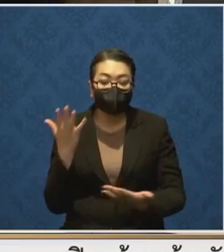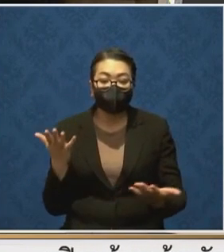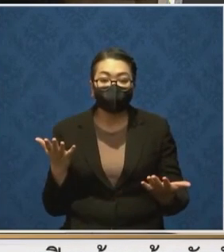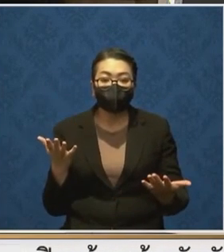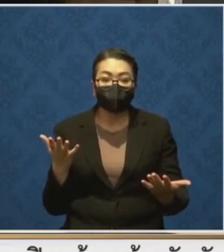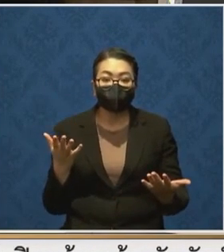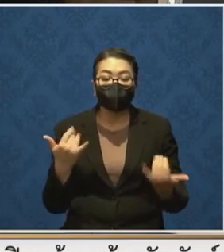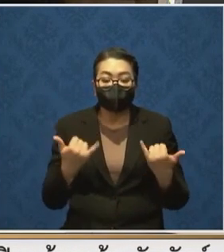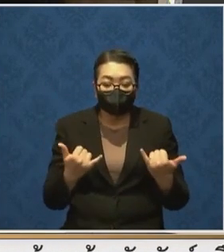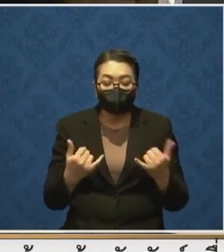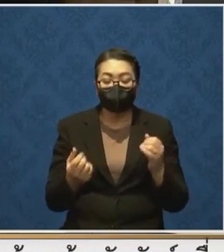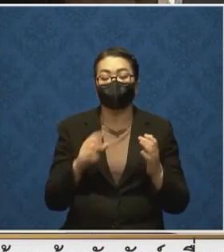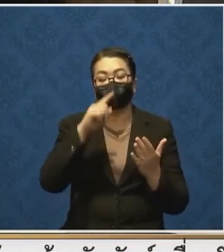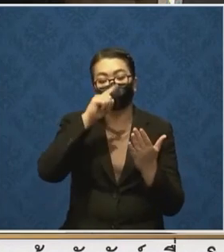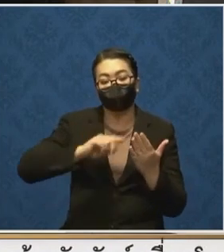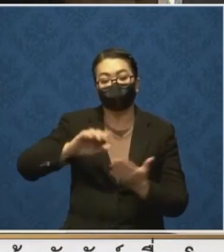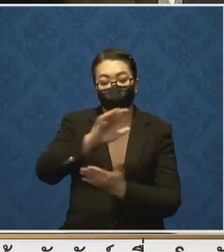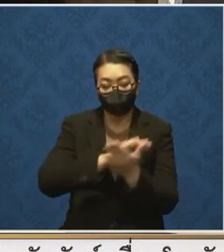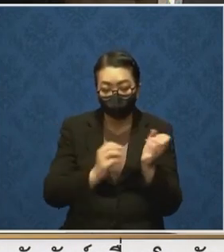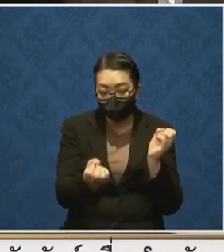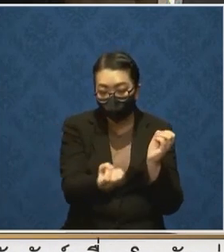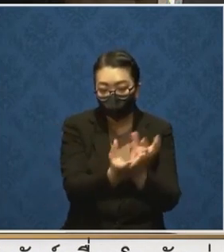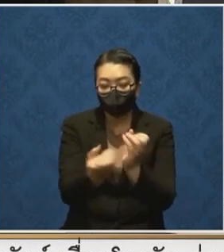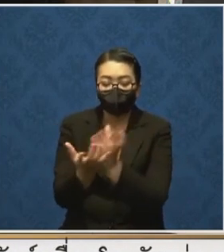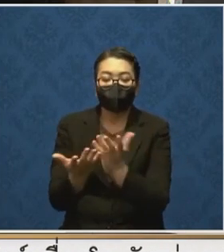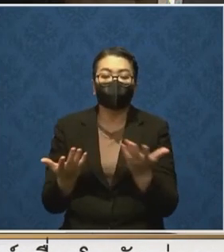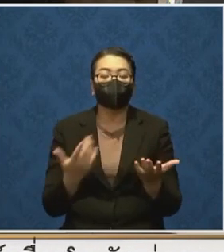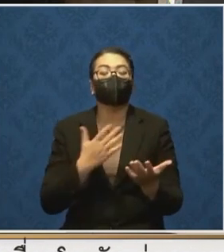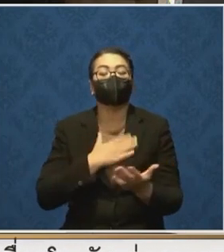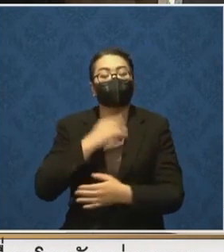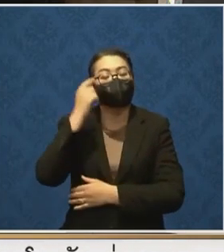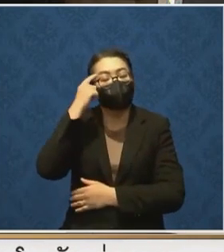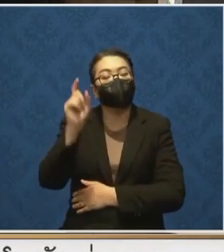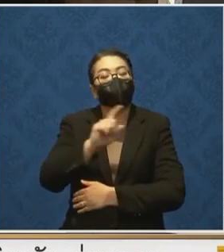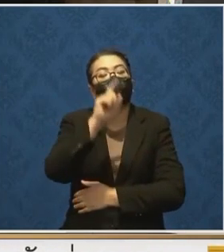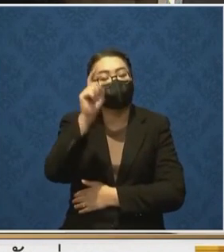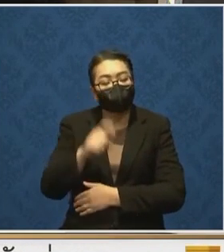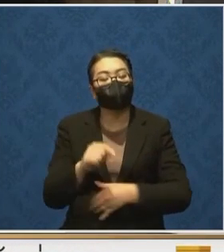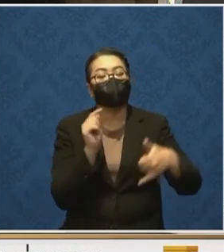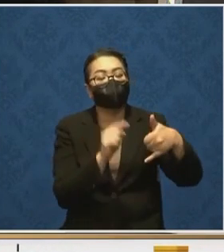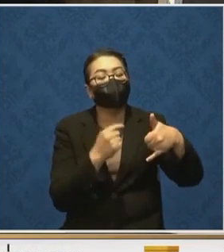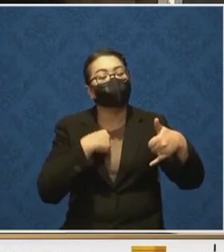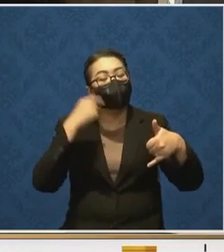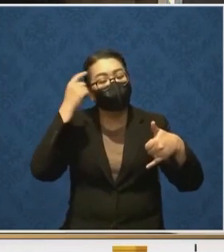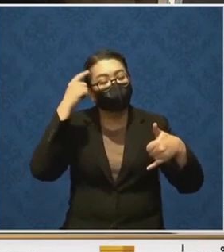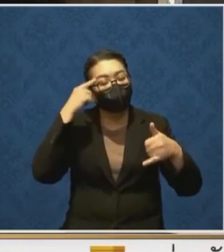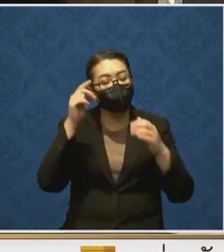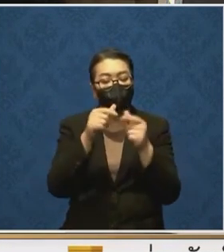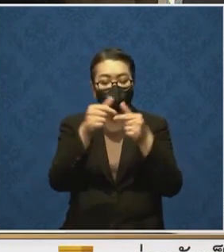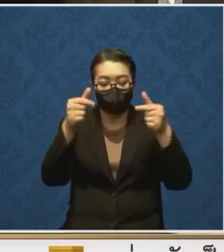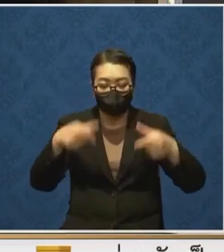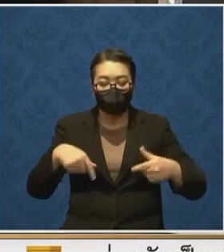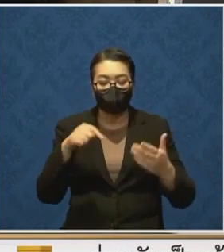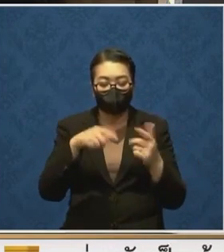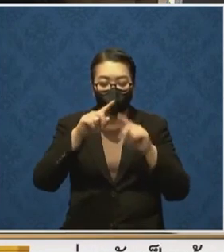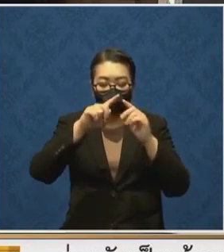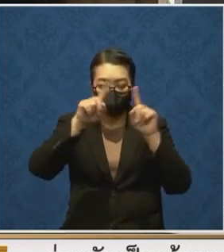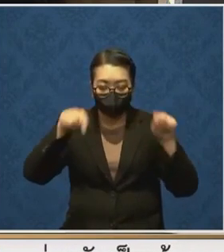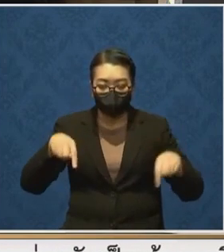จนเกิดความเสหายกับประเทศแต่จฉัสนนิฐานว่าผลเดกปยุติอาจจะยงไม่เคยอาน äขokuษาร télé Beyondเพร license